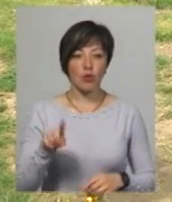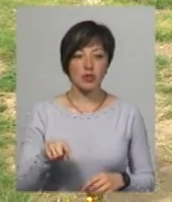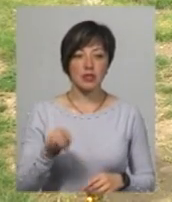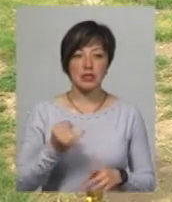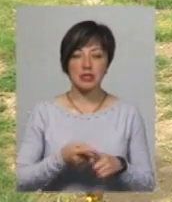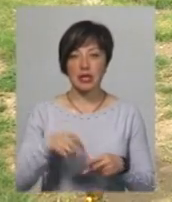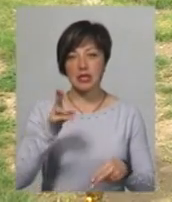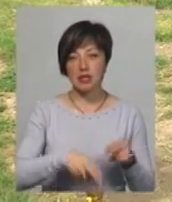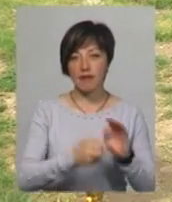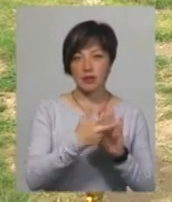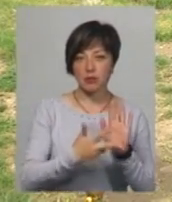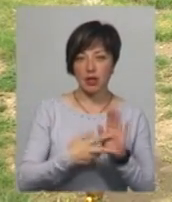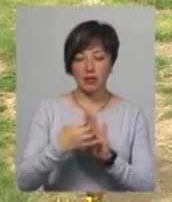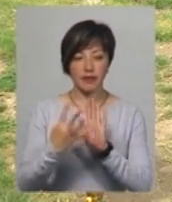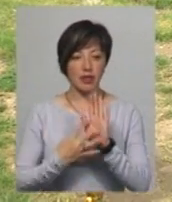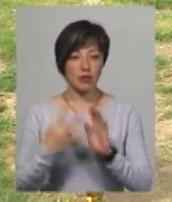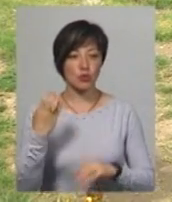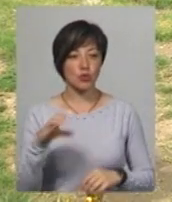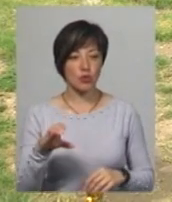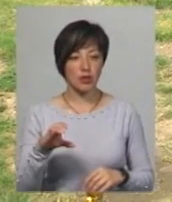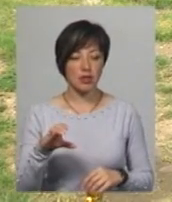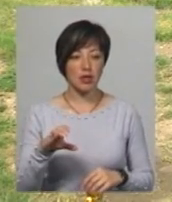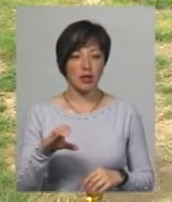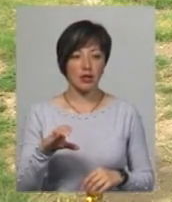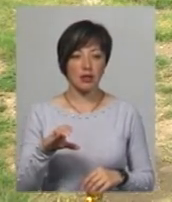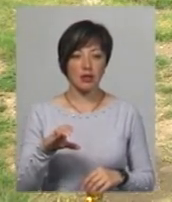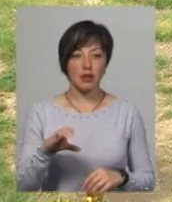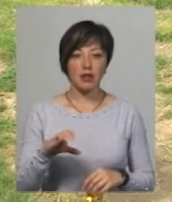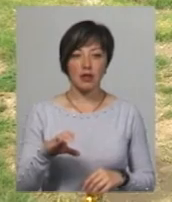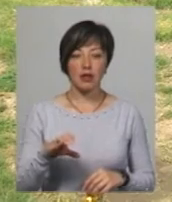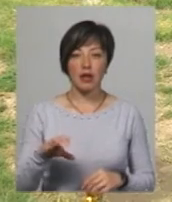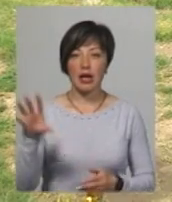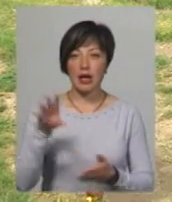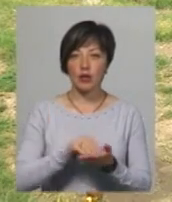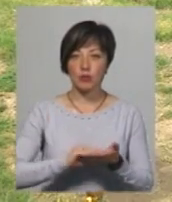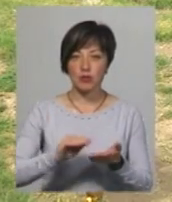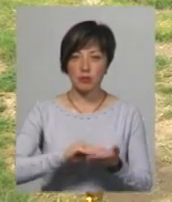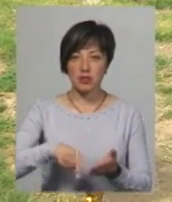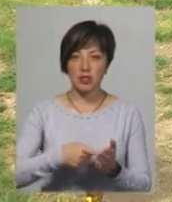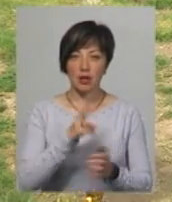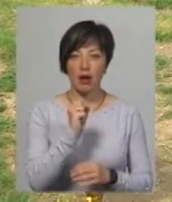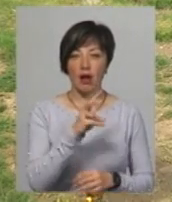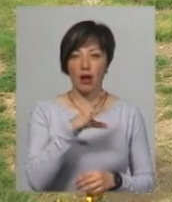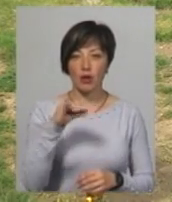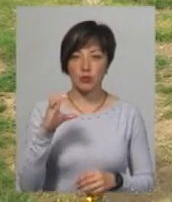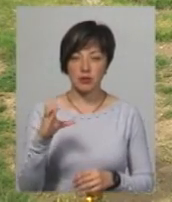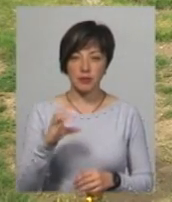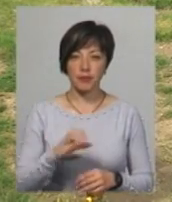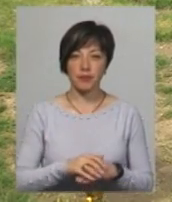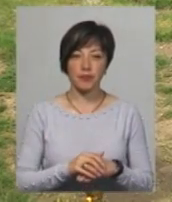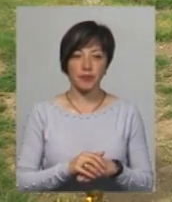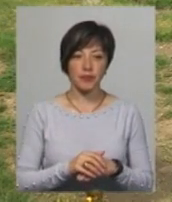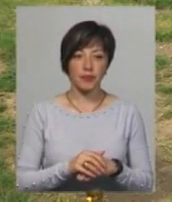кінця 18-19 століття літописного містечка Калюс, яке було виселено, як і більше